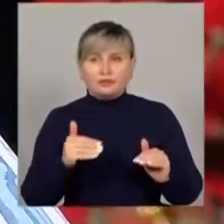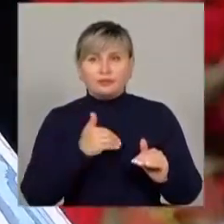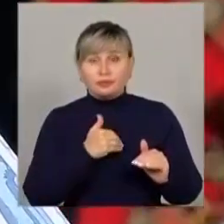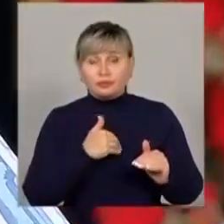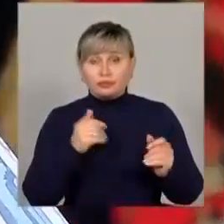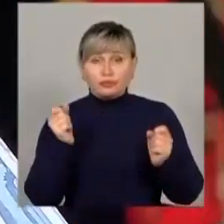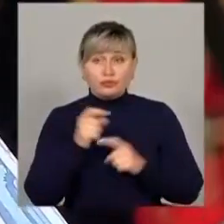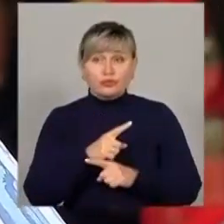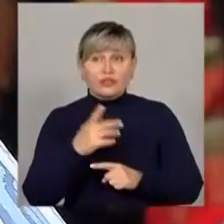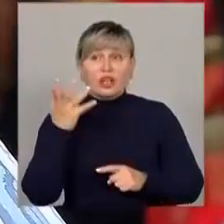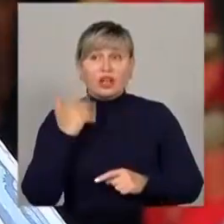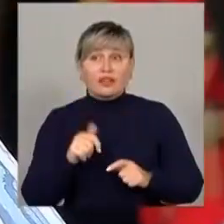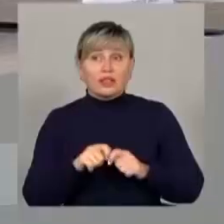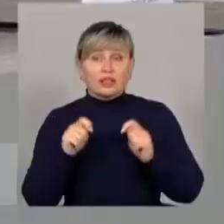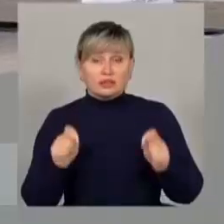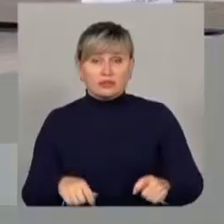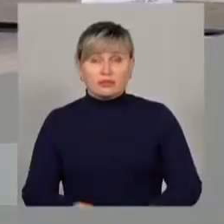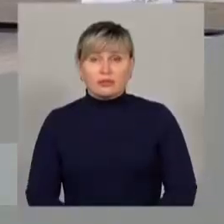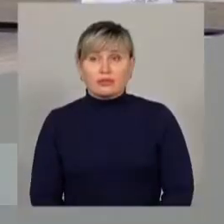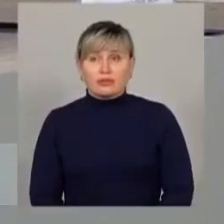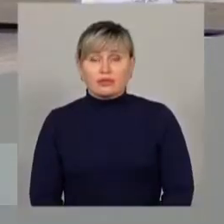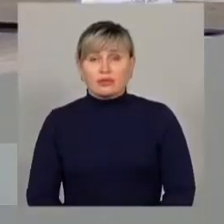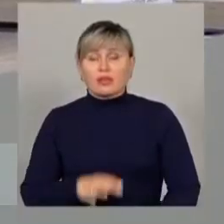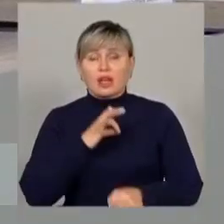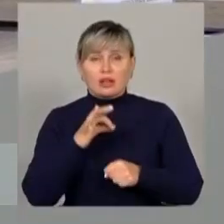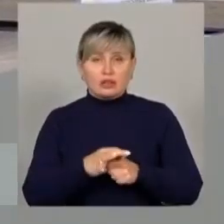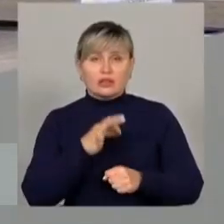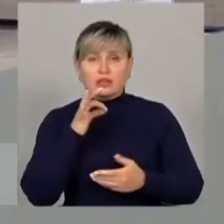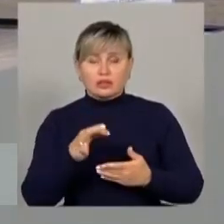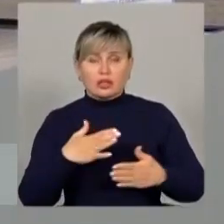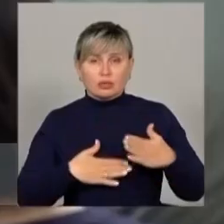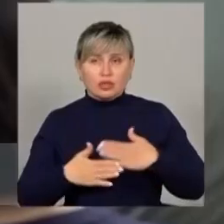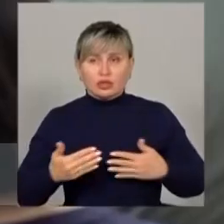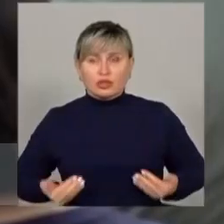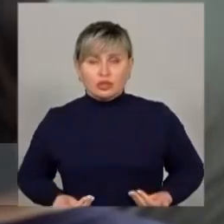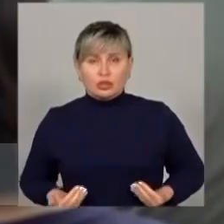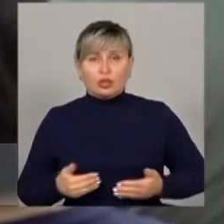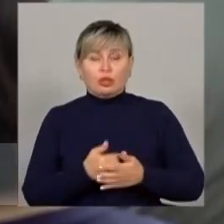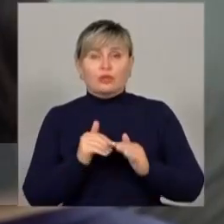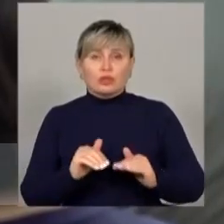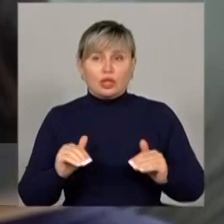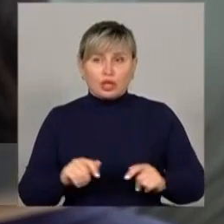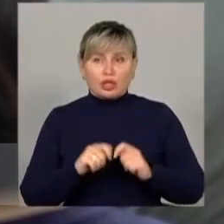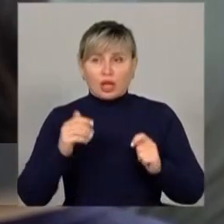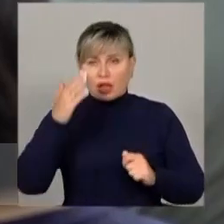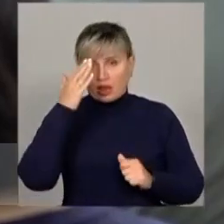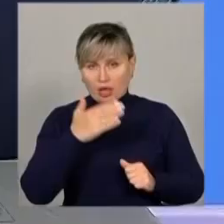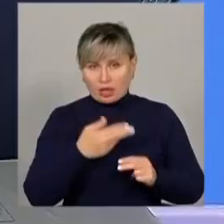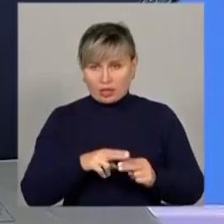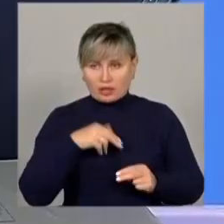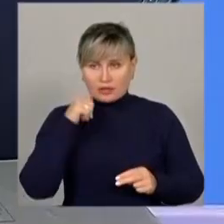вот узнать, когда откроют его. В ответ градоначальник поспешил обрадовать жителей. Новый детсад откроют летом этого